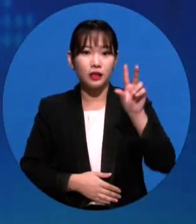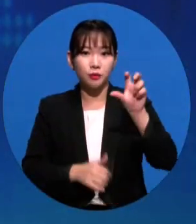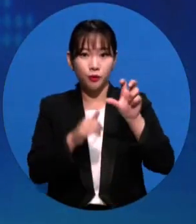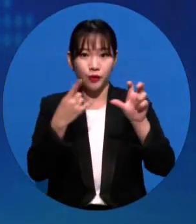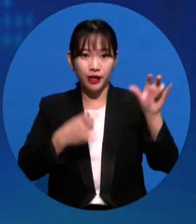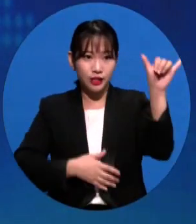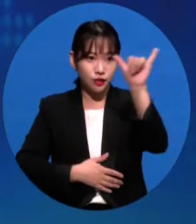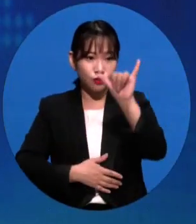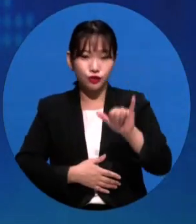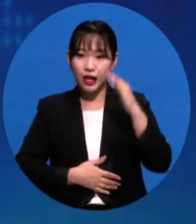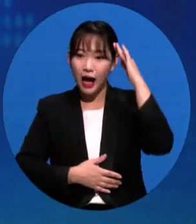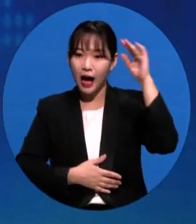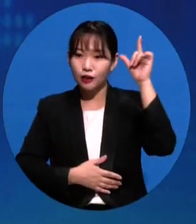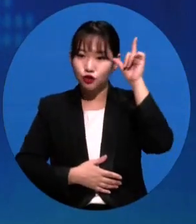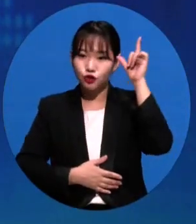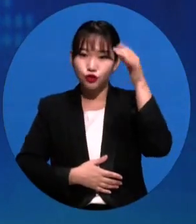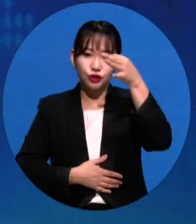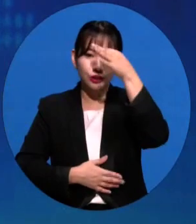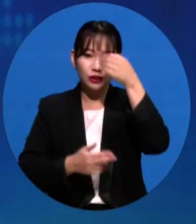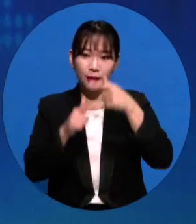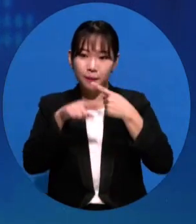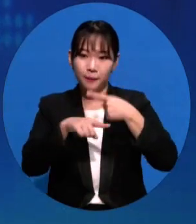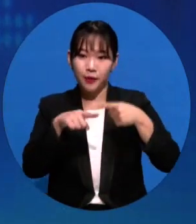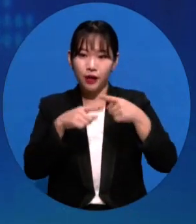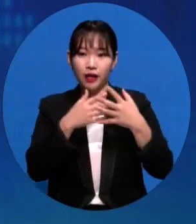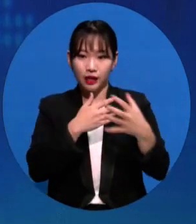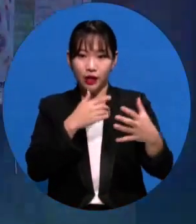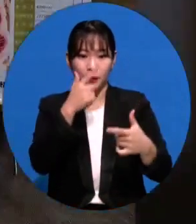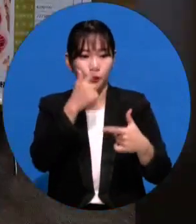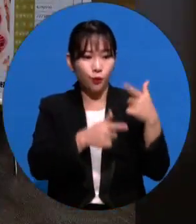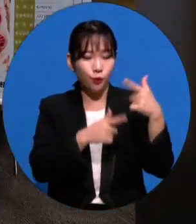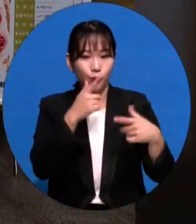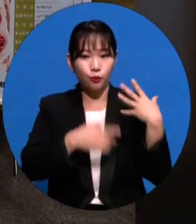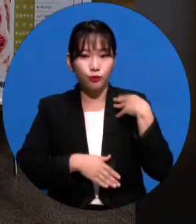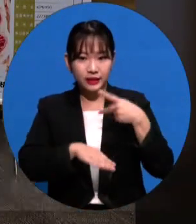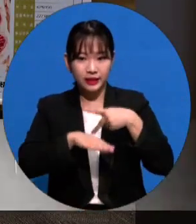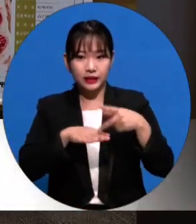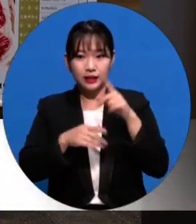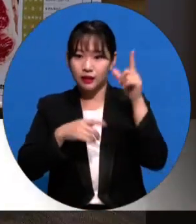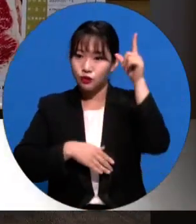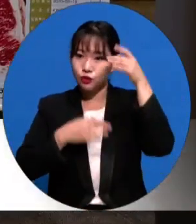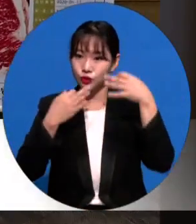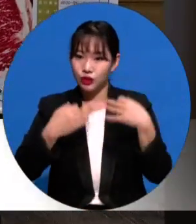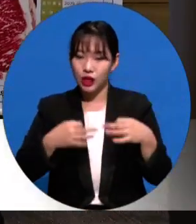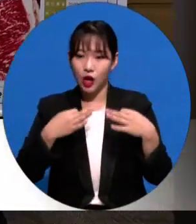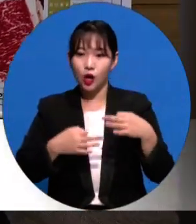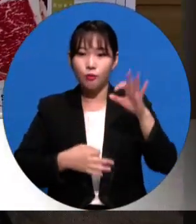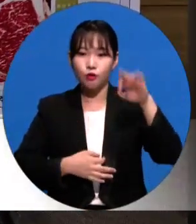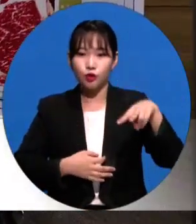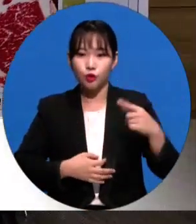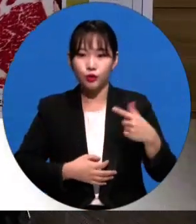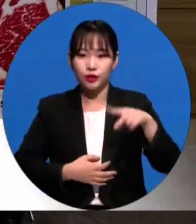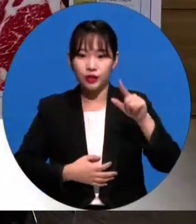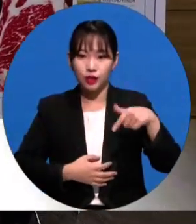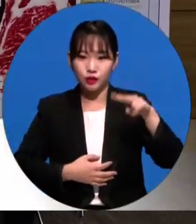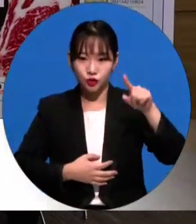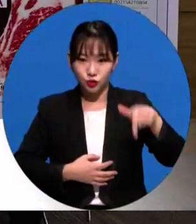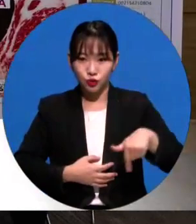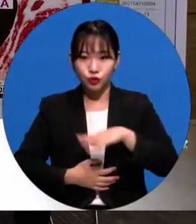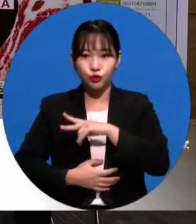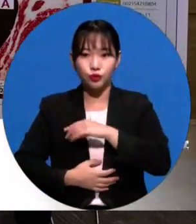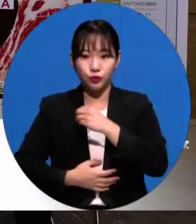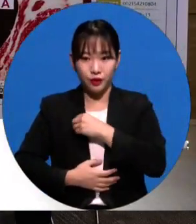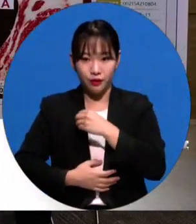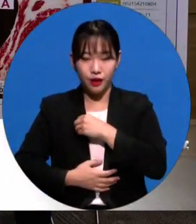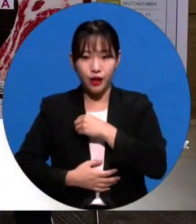제25회 전국 한우능력평가대회에서 목포무안신한축협 윤성숙 조합원이 축산물